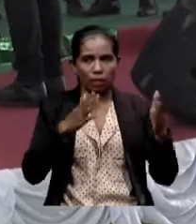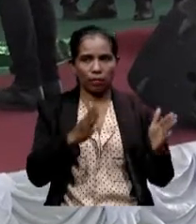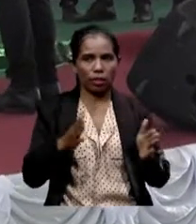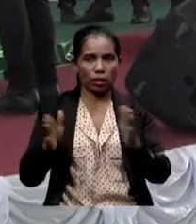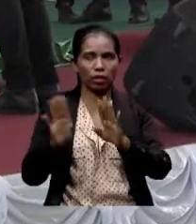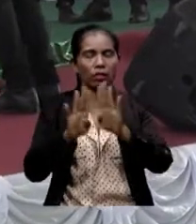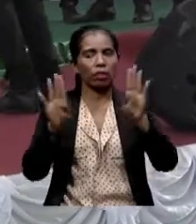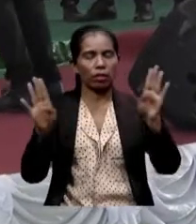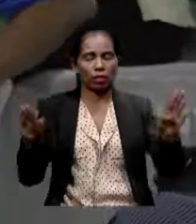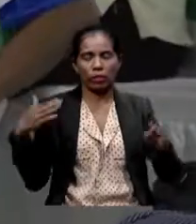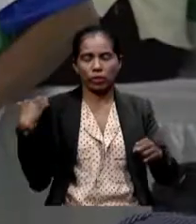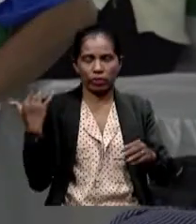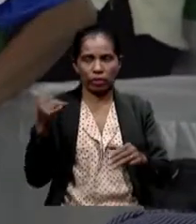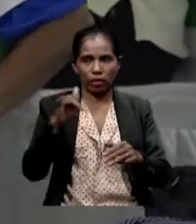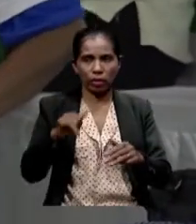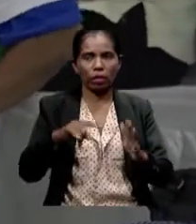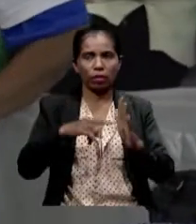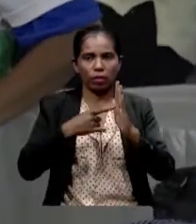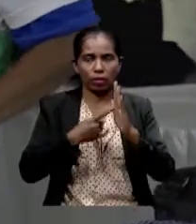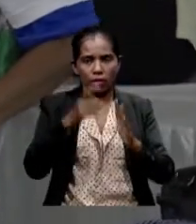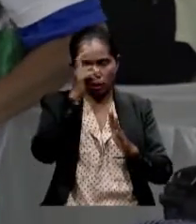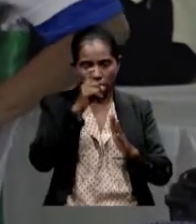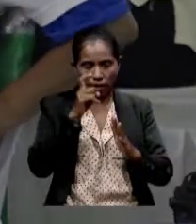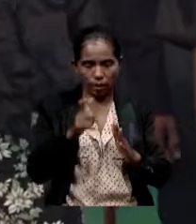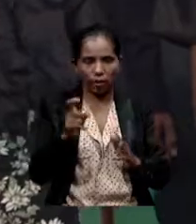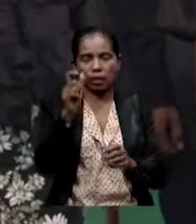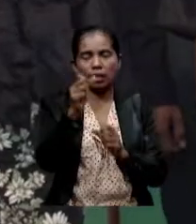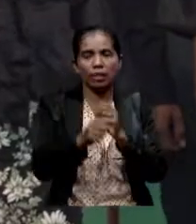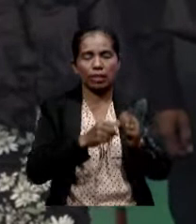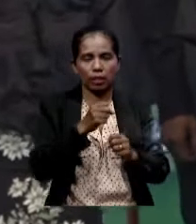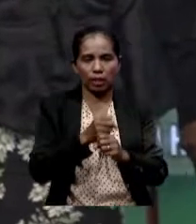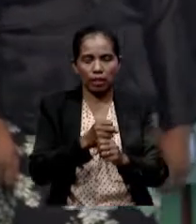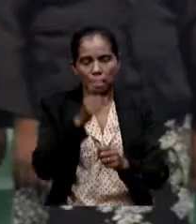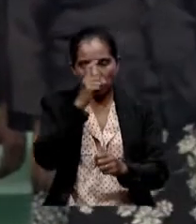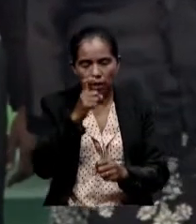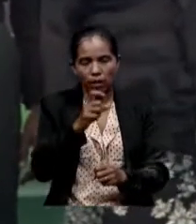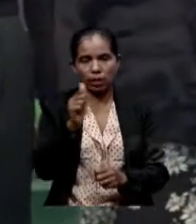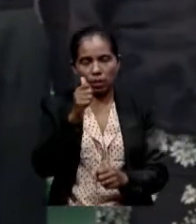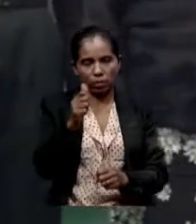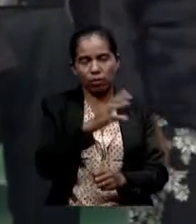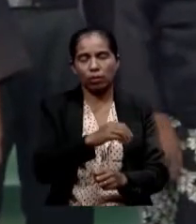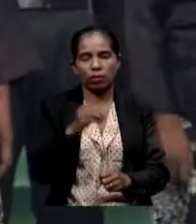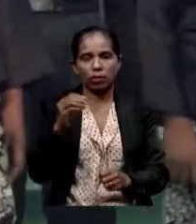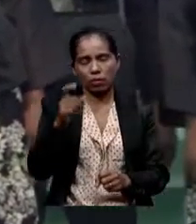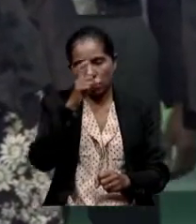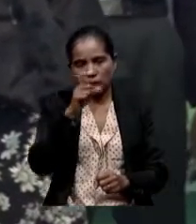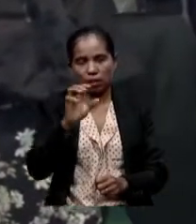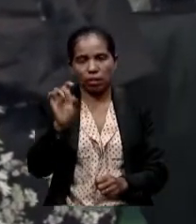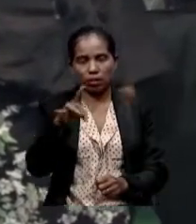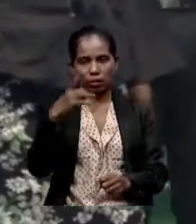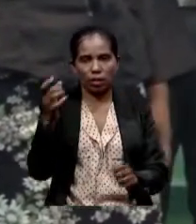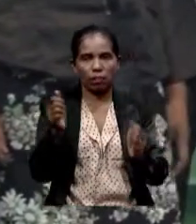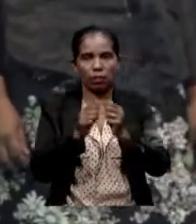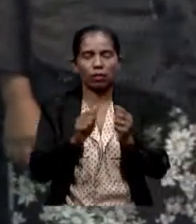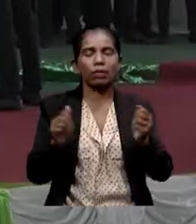koral bafuensa esira, hahu husi idade tina Sanulu to Sanulu Resingwalu, nune hametin lutan uni idade entre religion